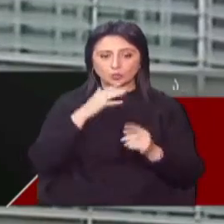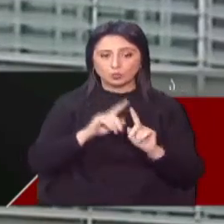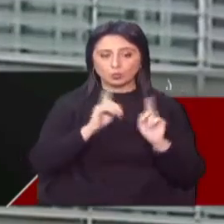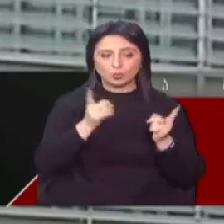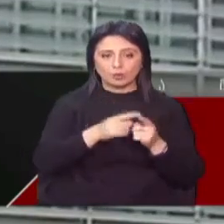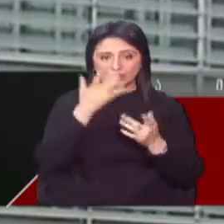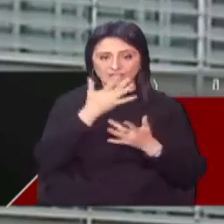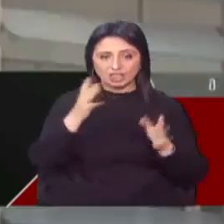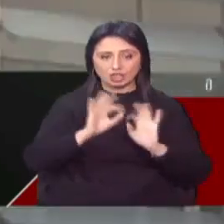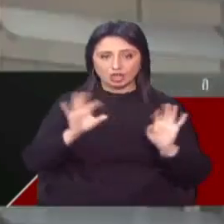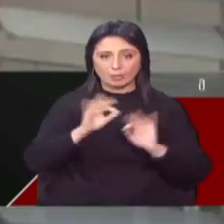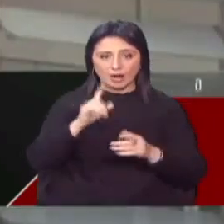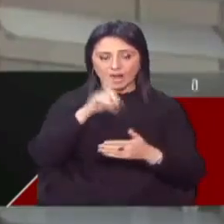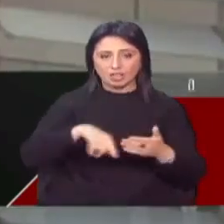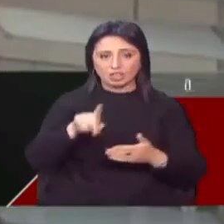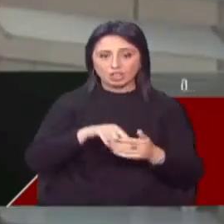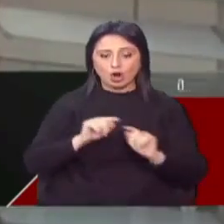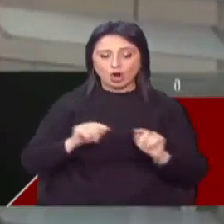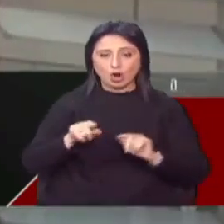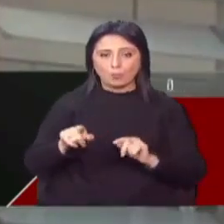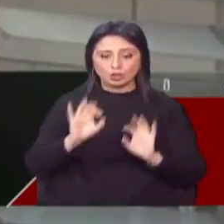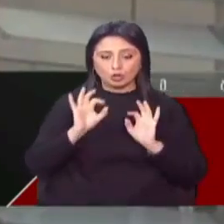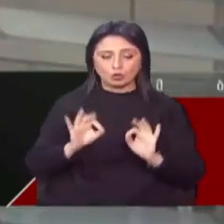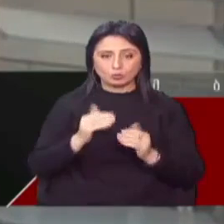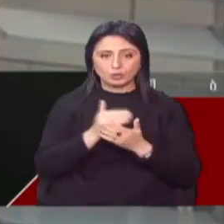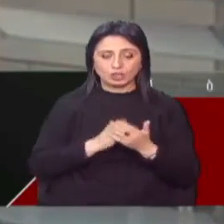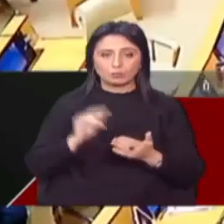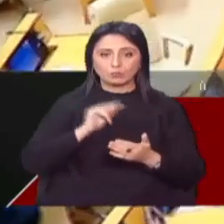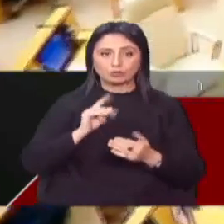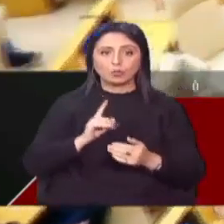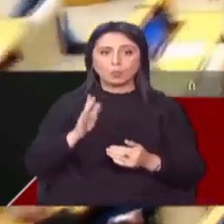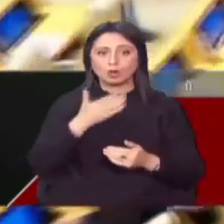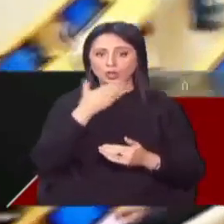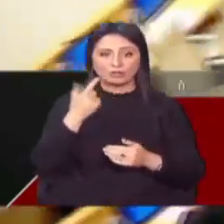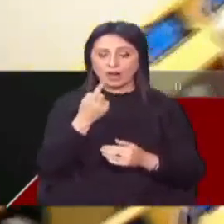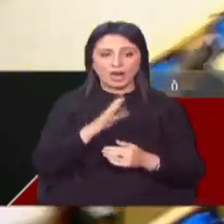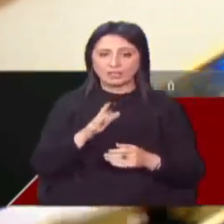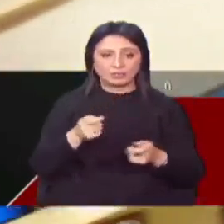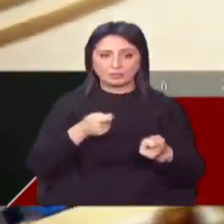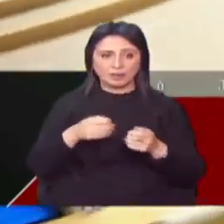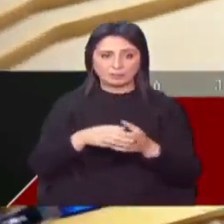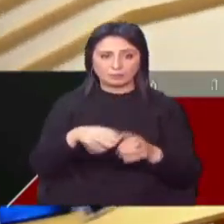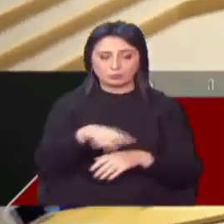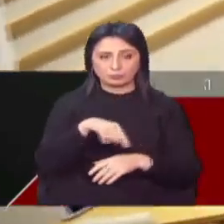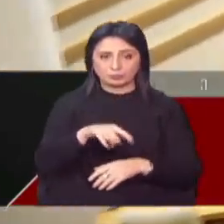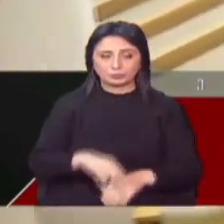უმრავლესობის საჯარო განცხადებების არჩევა. ოპონენტებთან კონსტრუქციულ რეჟიმში მუშაობის მოლოდინი არ აქვს არც მართველ პარტიას.